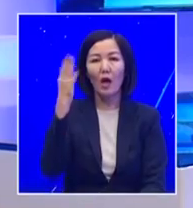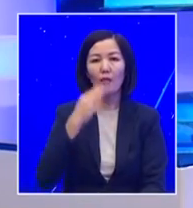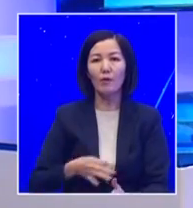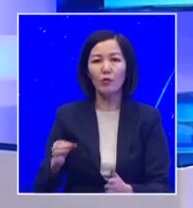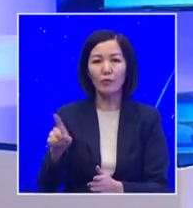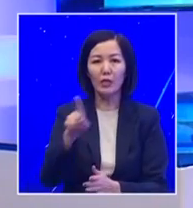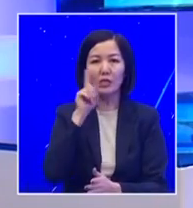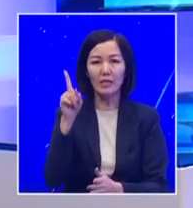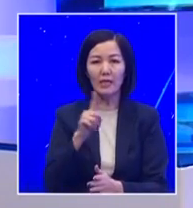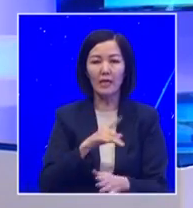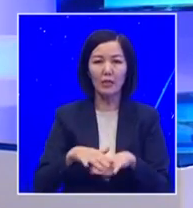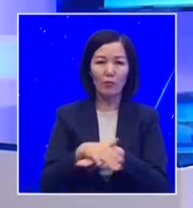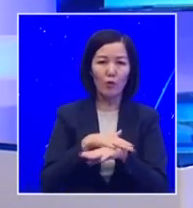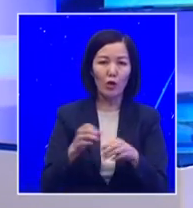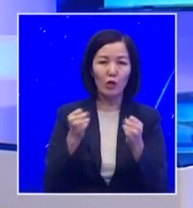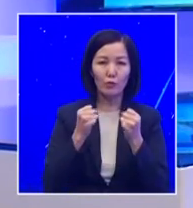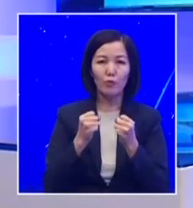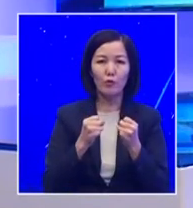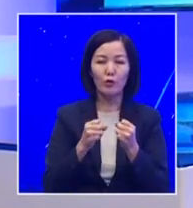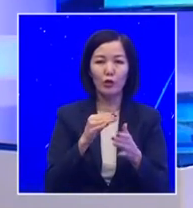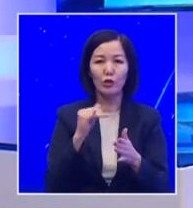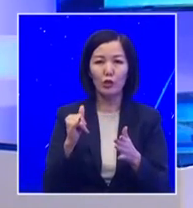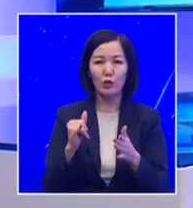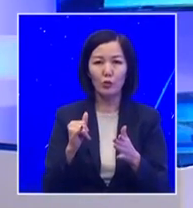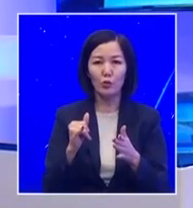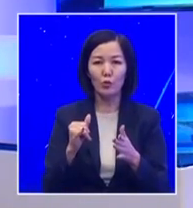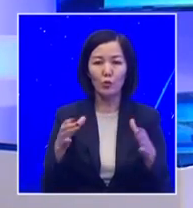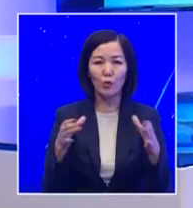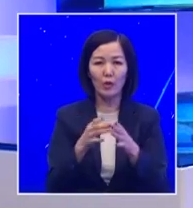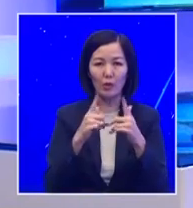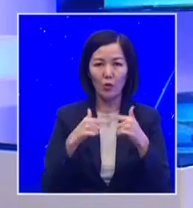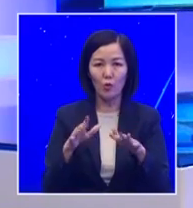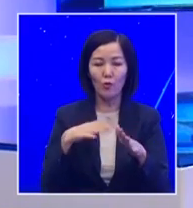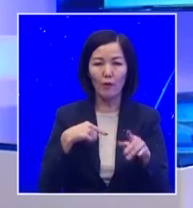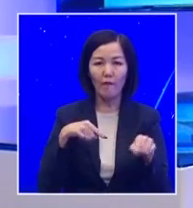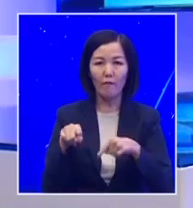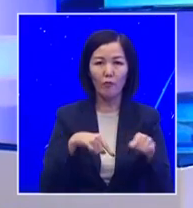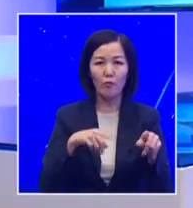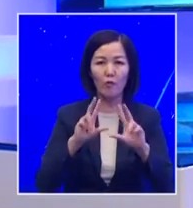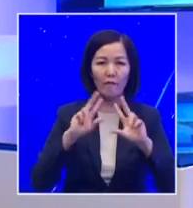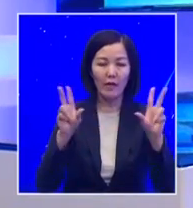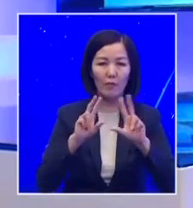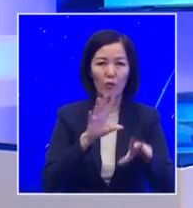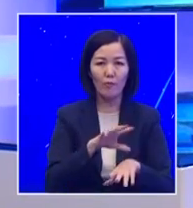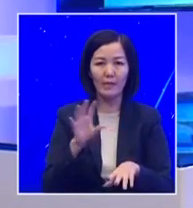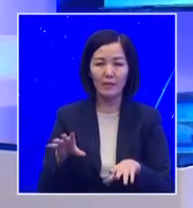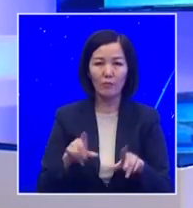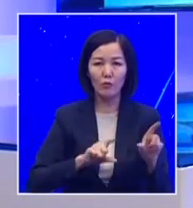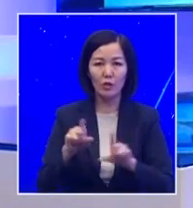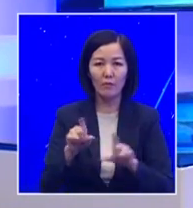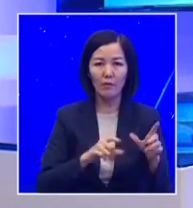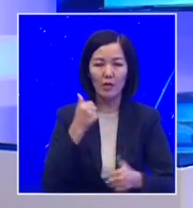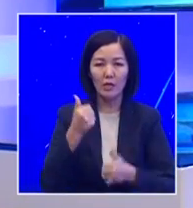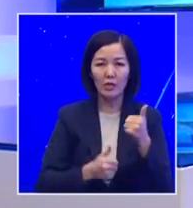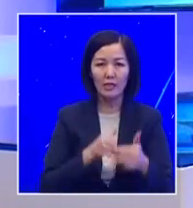Облыста жастар арасында бұқаралық спорт түрлерінен Жетісу әуесқойлар лигасы құрылмақ. Футбол, волейбол, баскетбол және шахмат бойынша өтетін